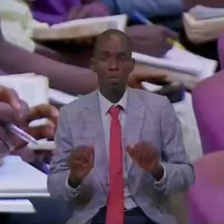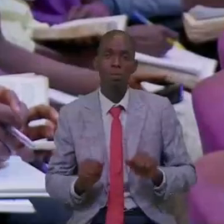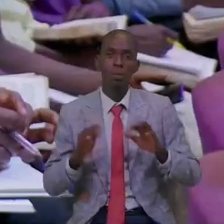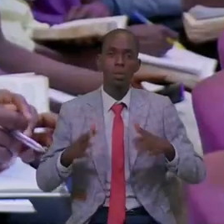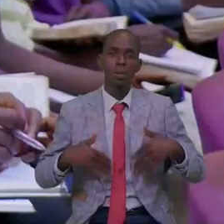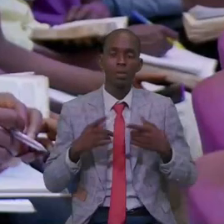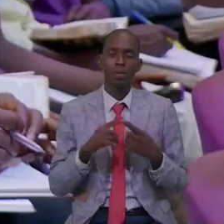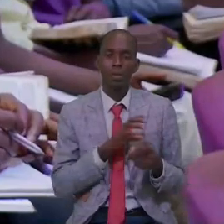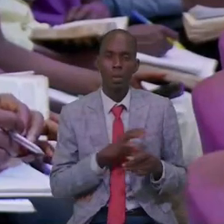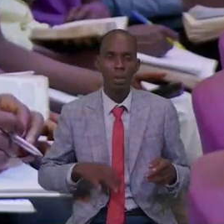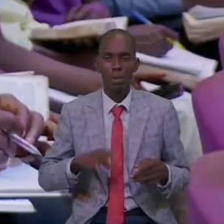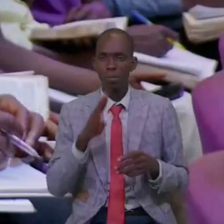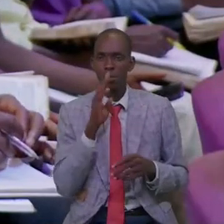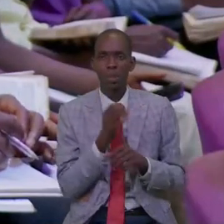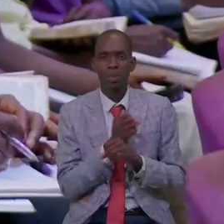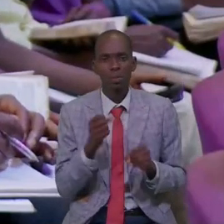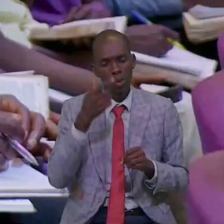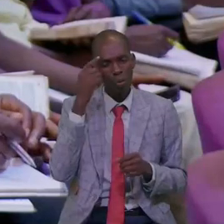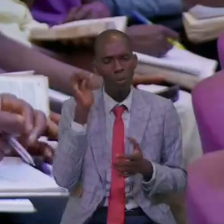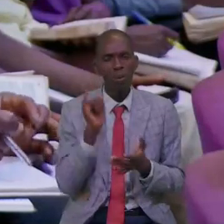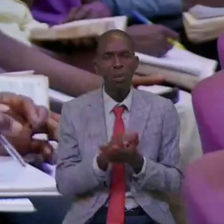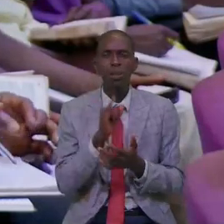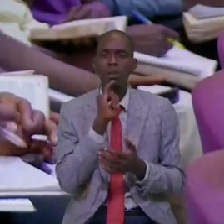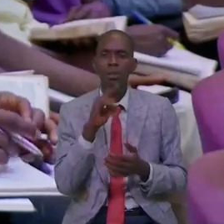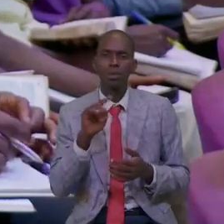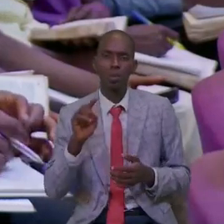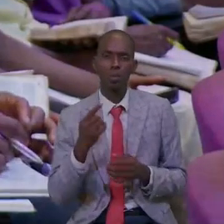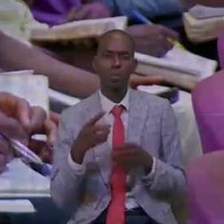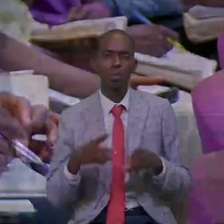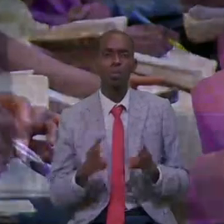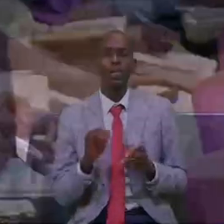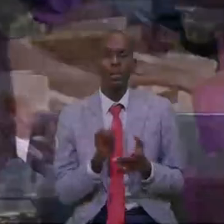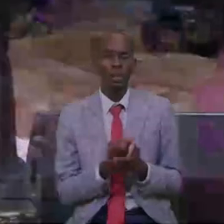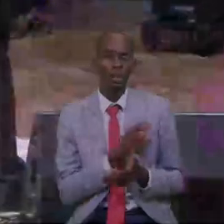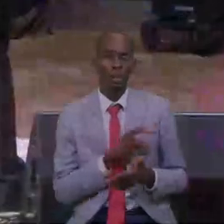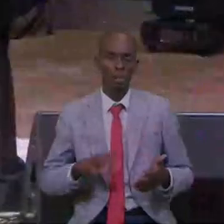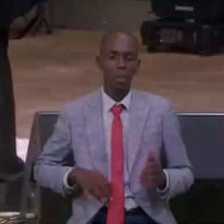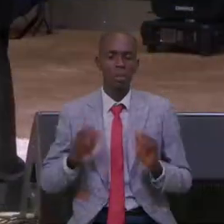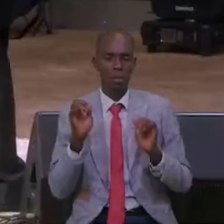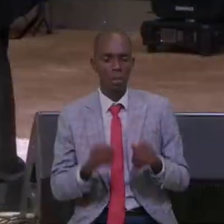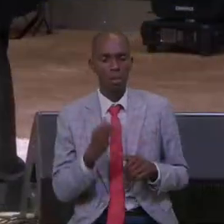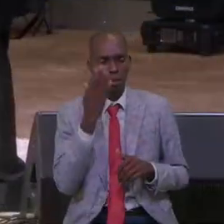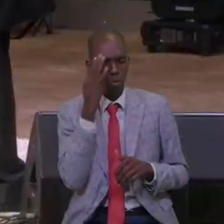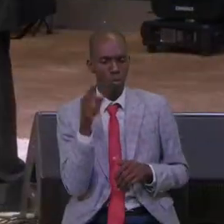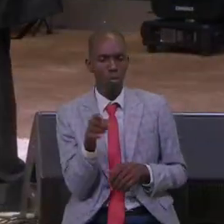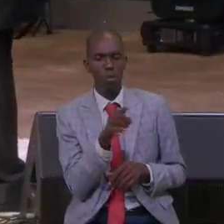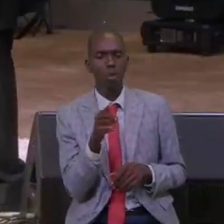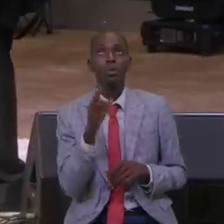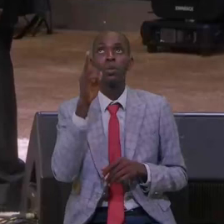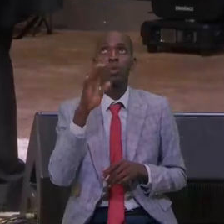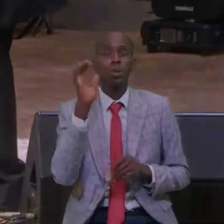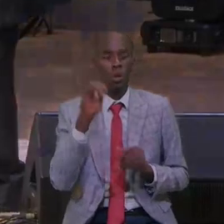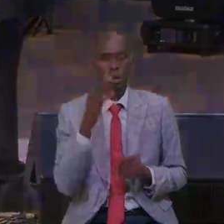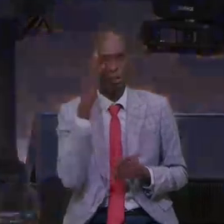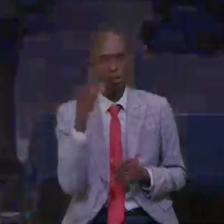donner leur vie à Christ pour naître de nouveau parce que Christ est la seule voie. C'est après cela que Christ va les reconnaître, Dieu va les reconnaître lorsque